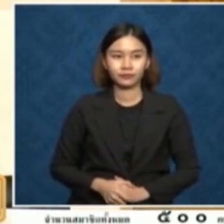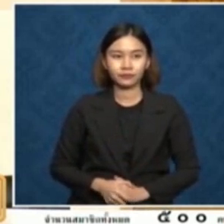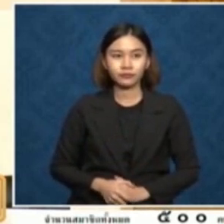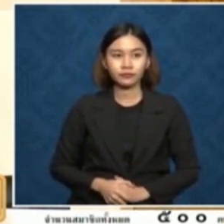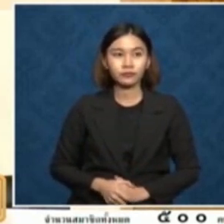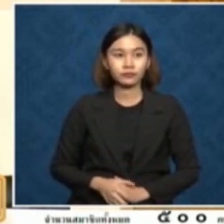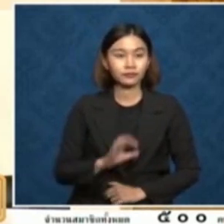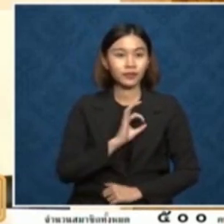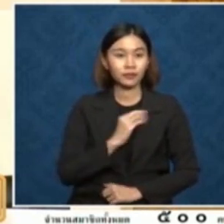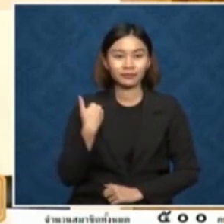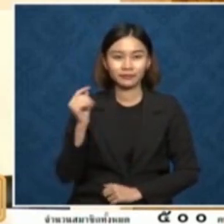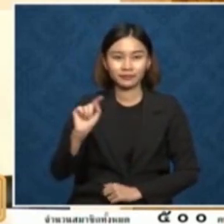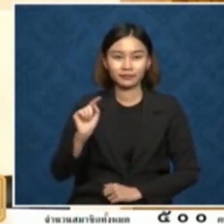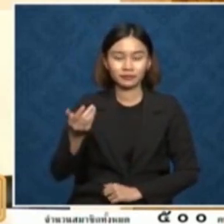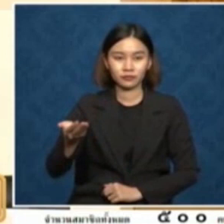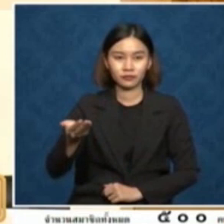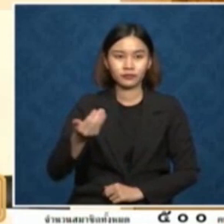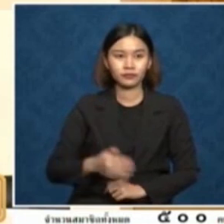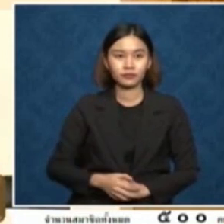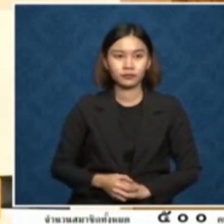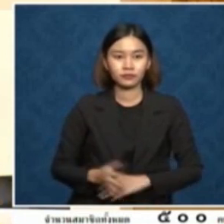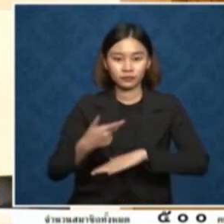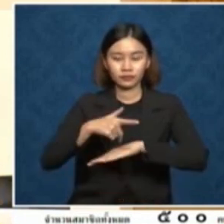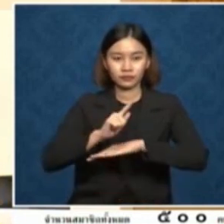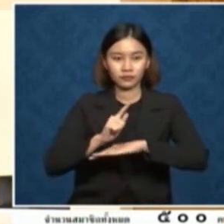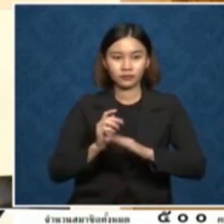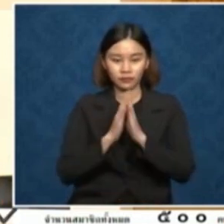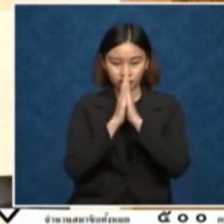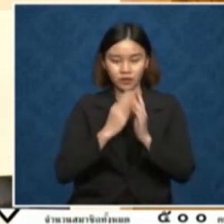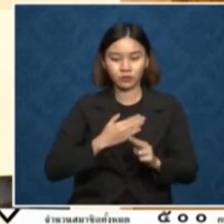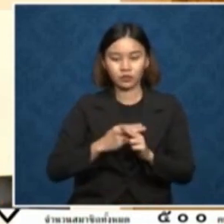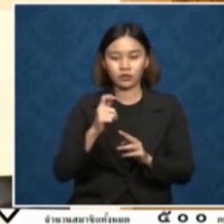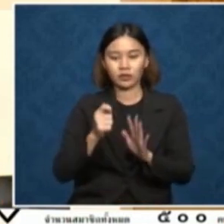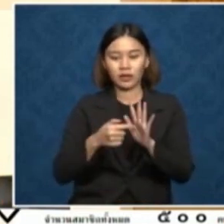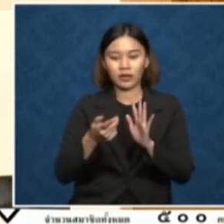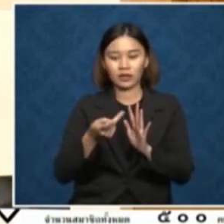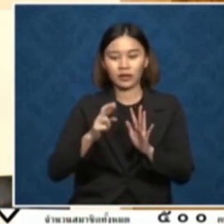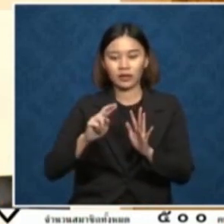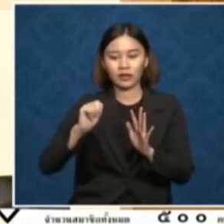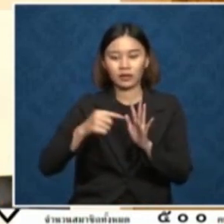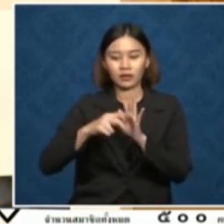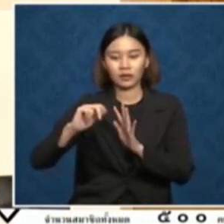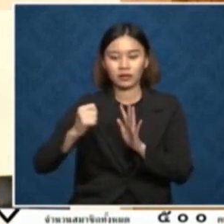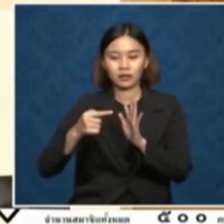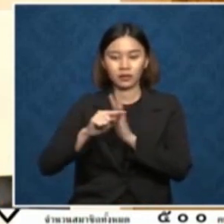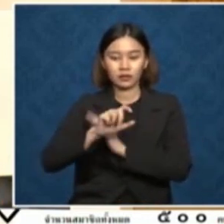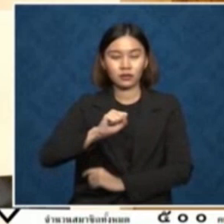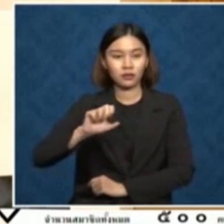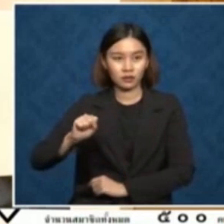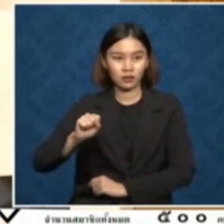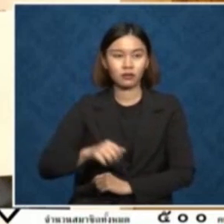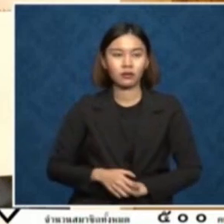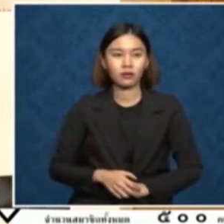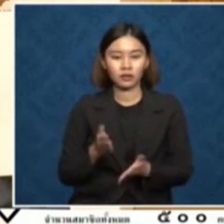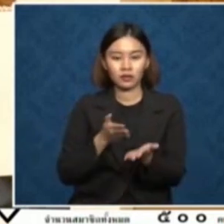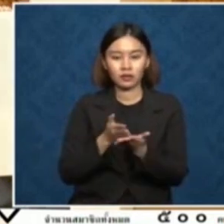ท่านสมาชิกมีอะไรครับ ท่านประธานครับกับผมนายอัครนันท์กันกิตินันท์สมาชิกสภาผู้แทนราษฎร